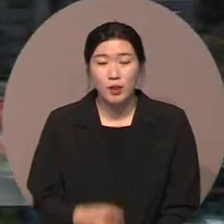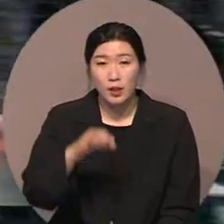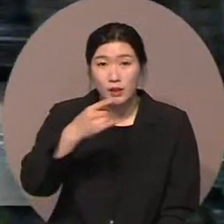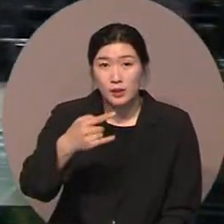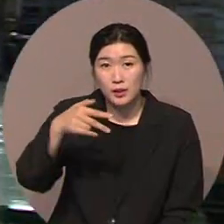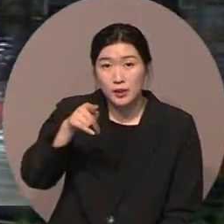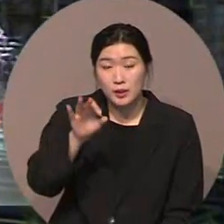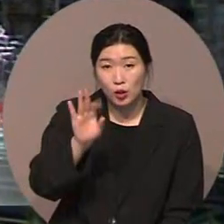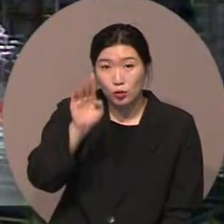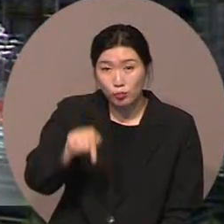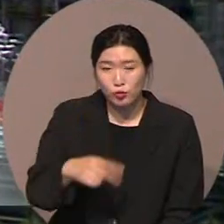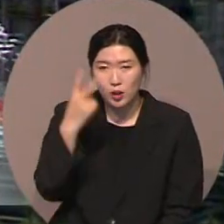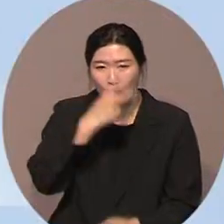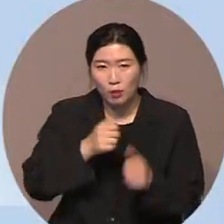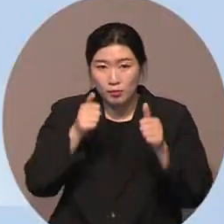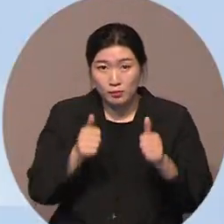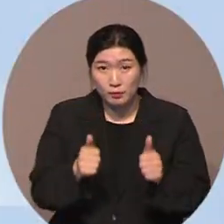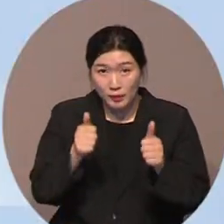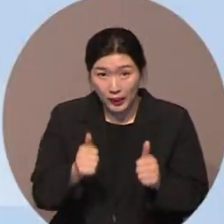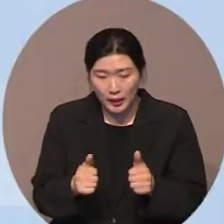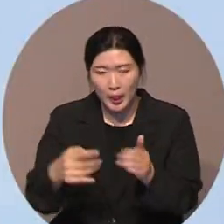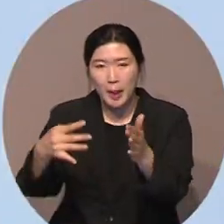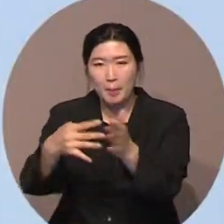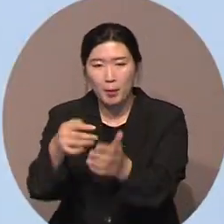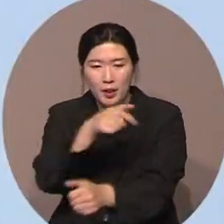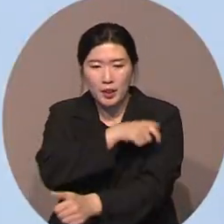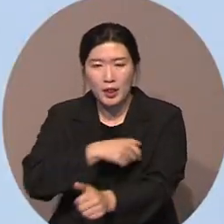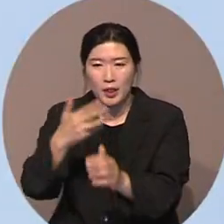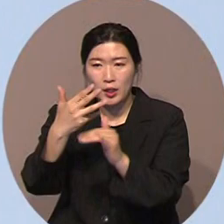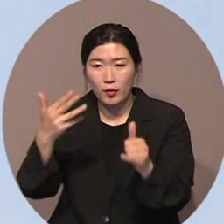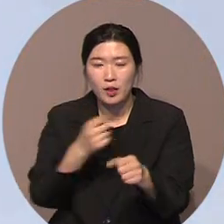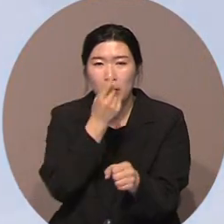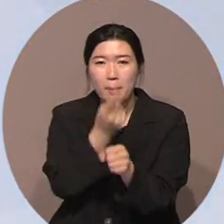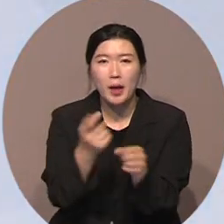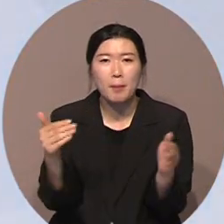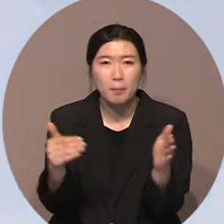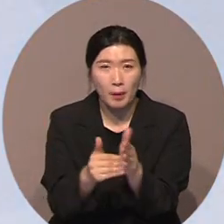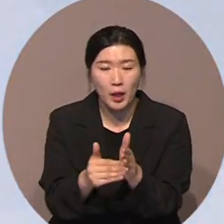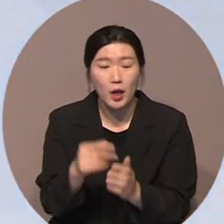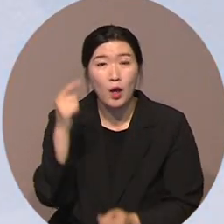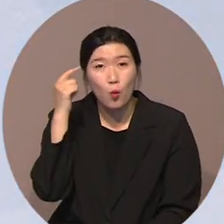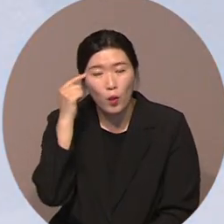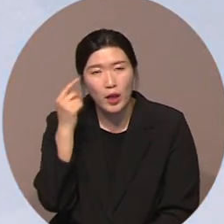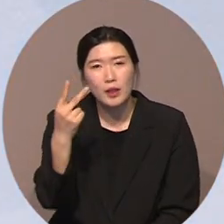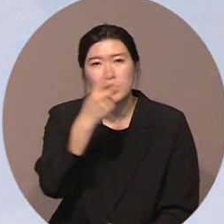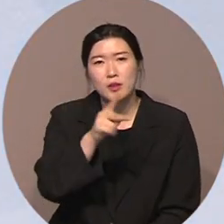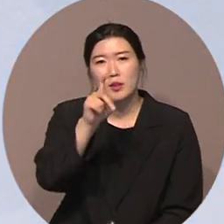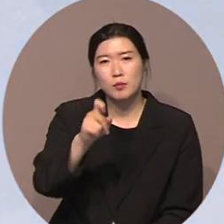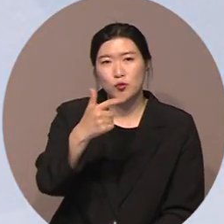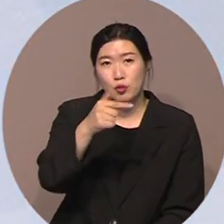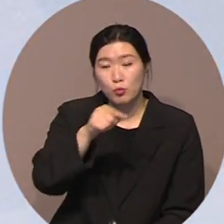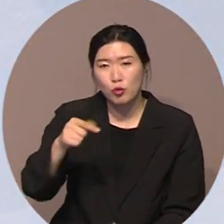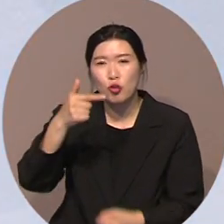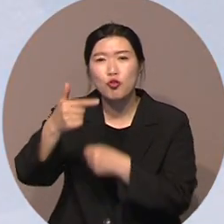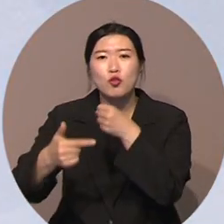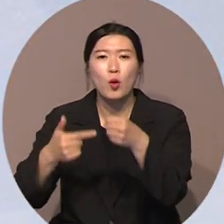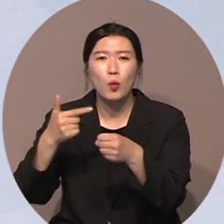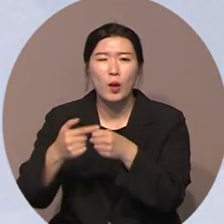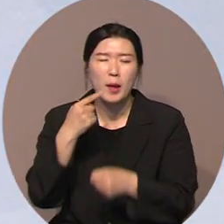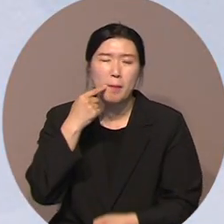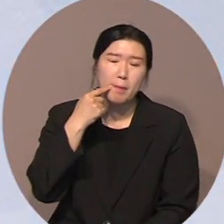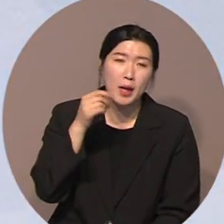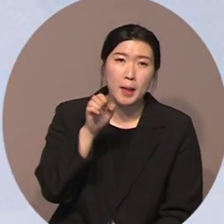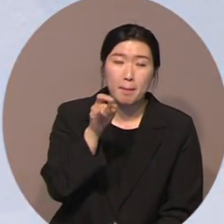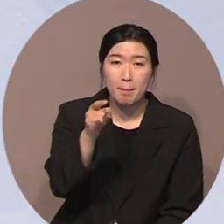의정부지검은 최근 현대오일뱅크 법인과 임직원 8명을 기소했습니다. 지난 2016년부터 6년 동안 독성물질인